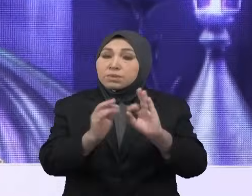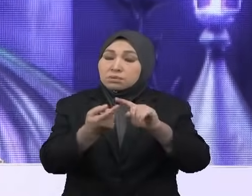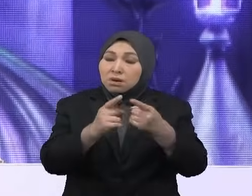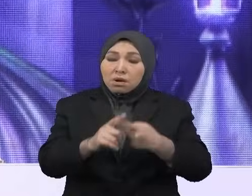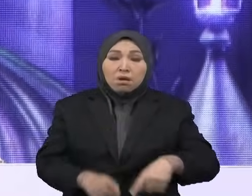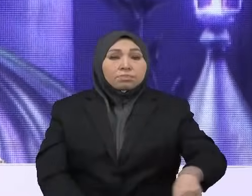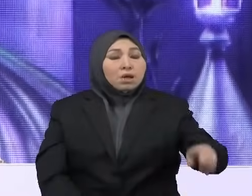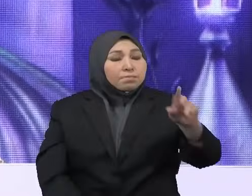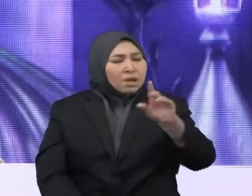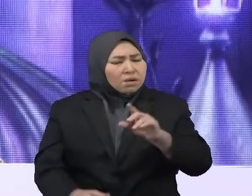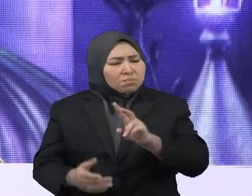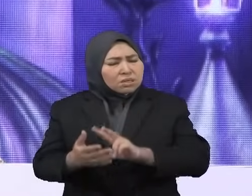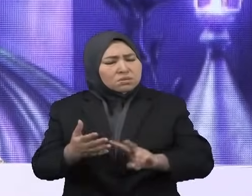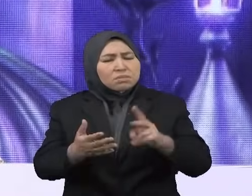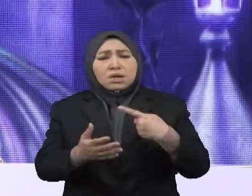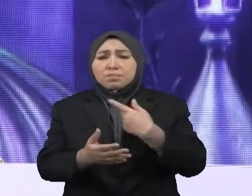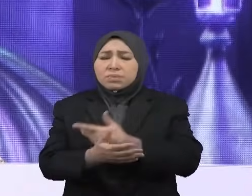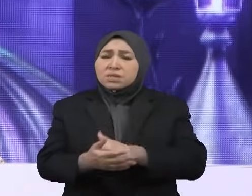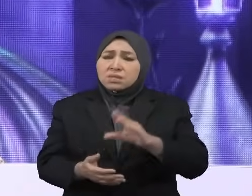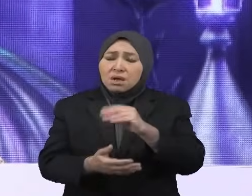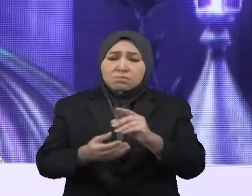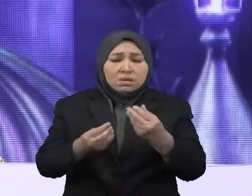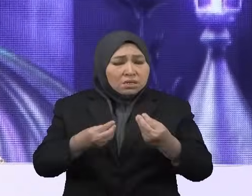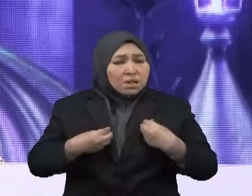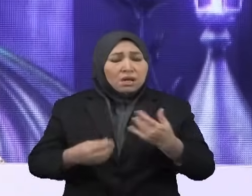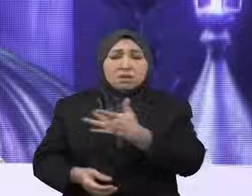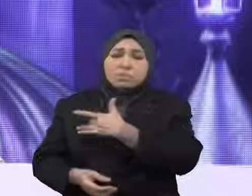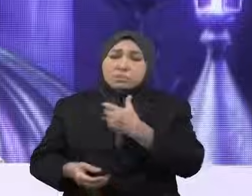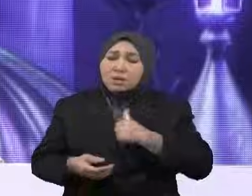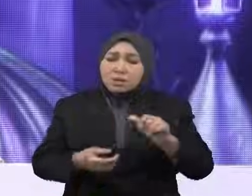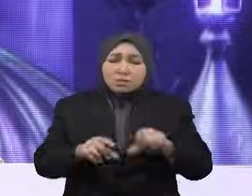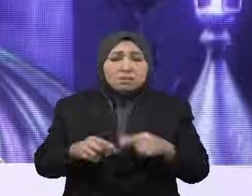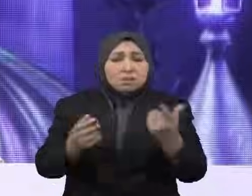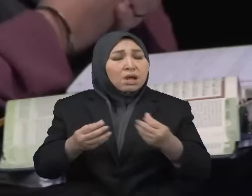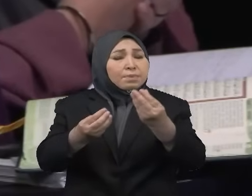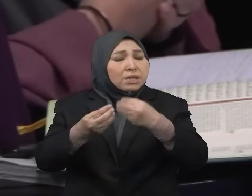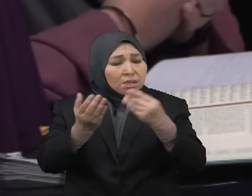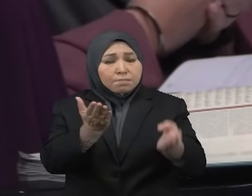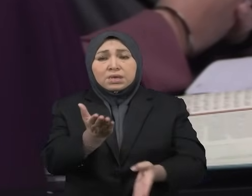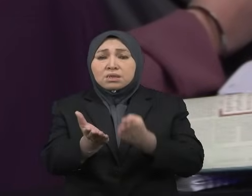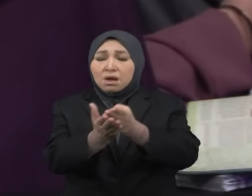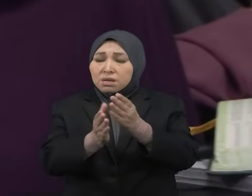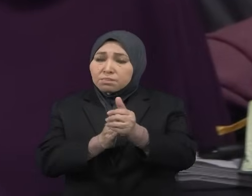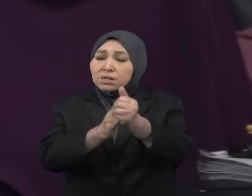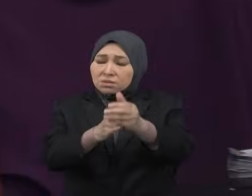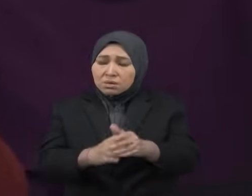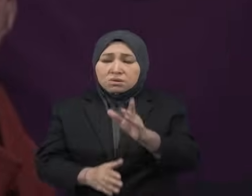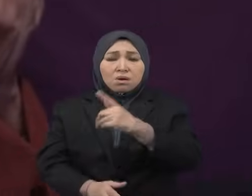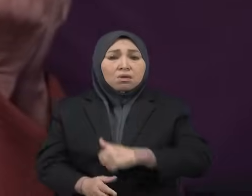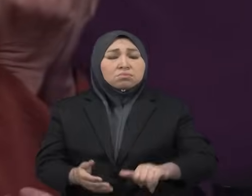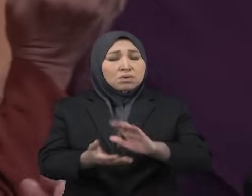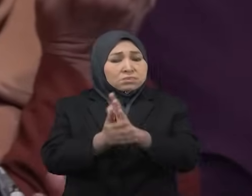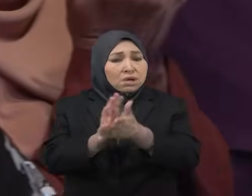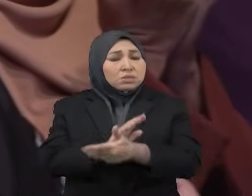Allahumma arhamna bil Qur'an waj'alhu lana imaman wa nuran wa hudan wa rahmah. Allahumma dhakkirna minhuma